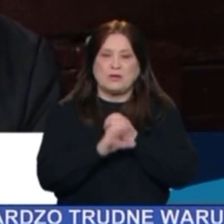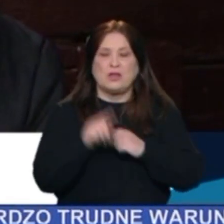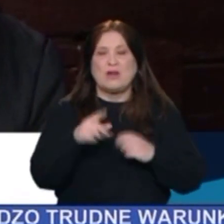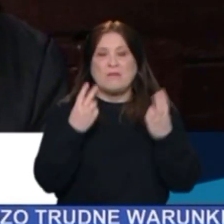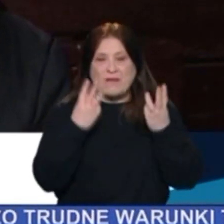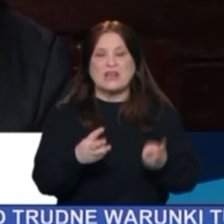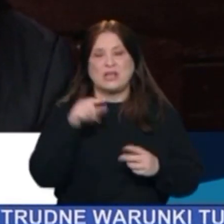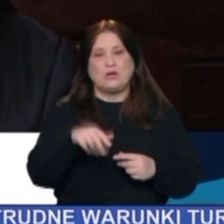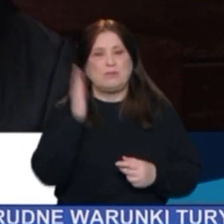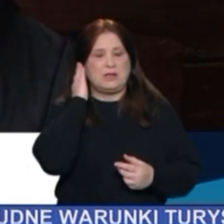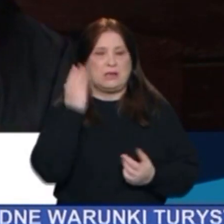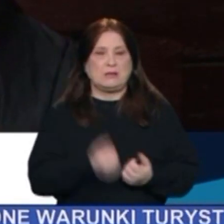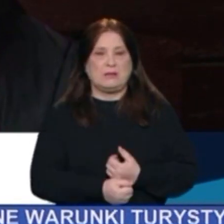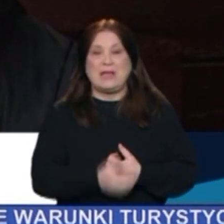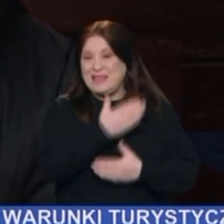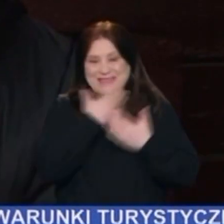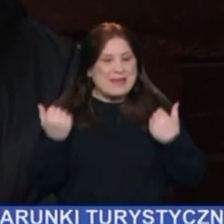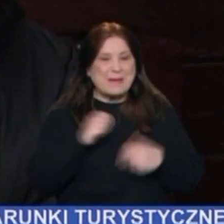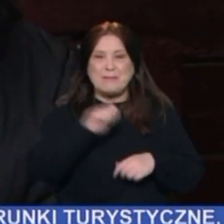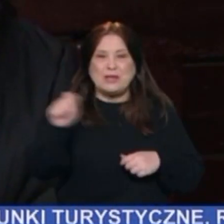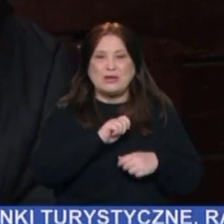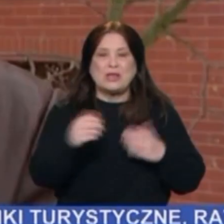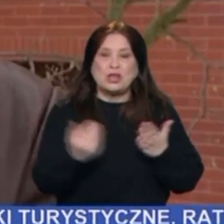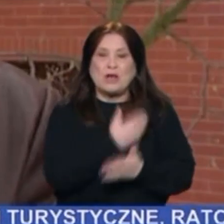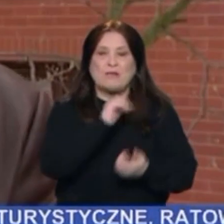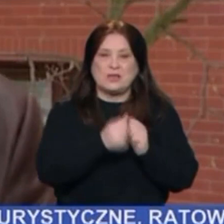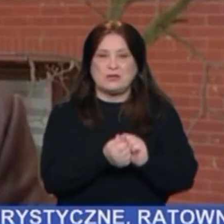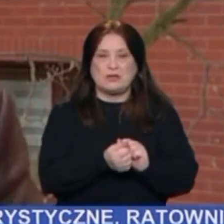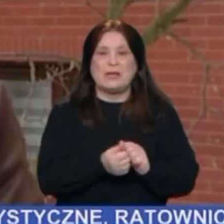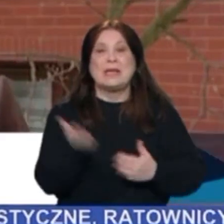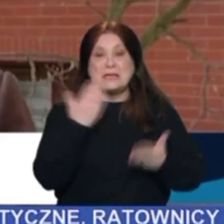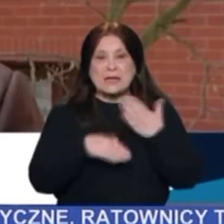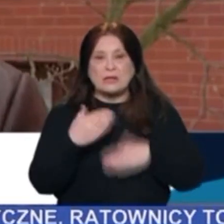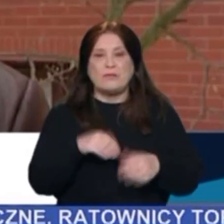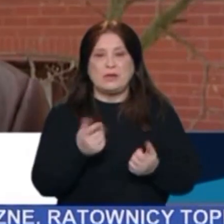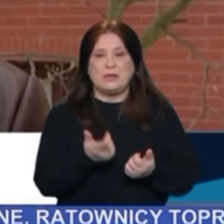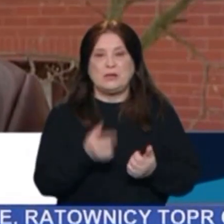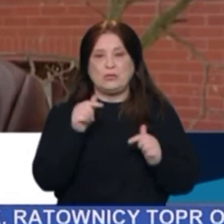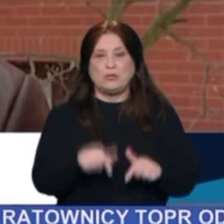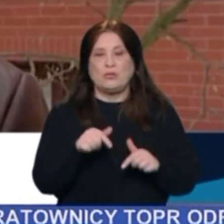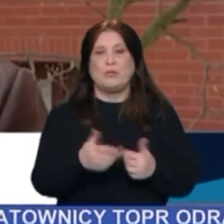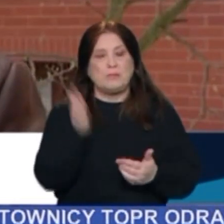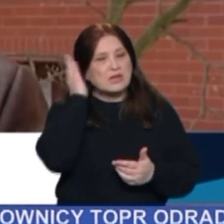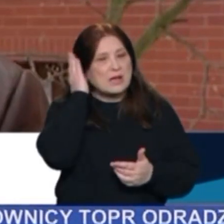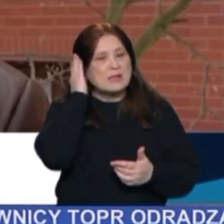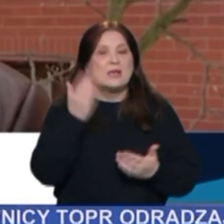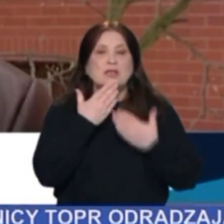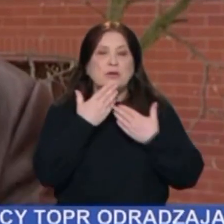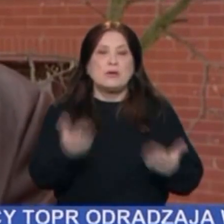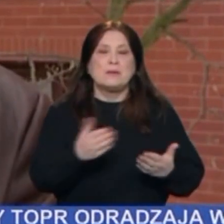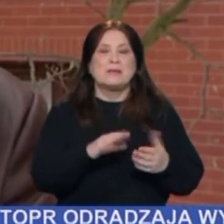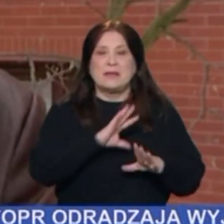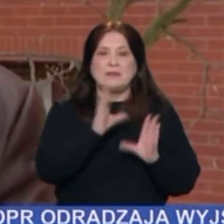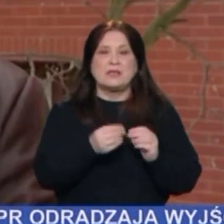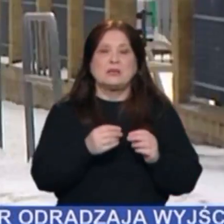tutaj mieszkańców, bo przecież nie mamy dojazdu w ogóle do Nowego Sącza. Jesteśmy zadowoleni tutaj mieszkańcy i dziękujemy za to